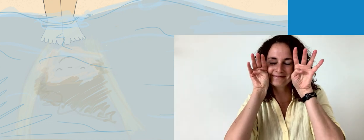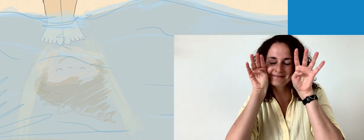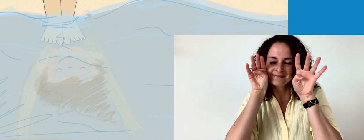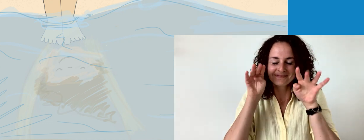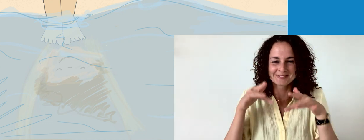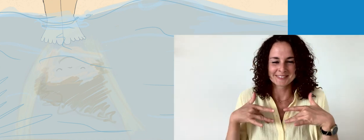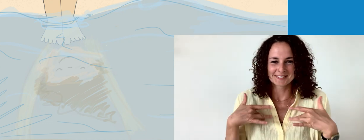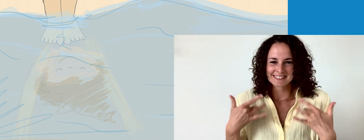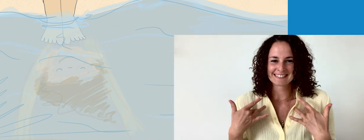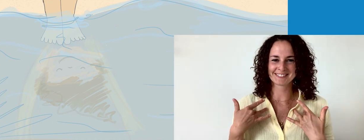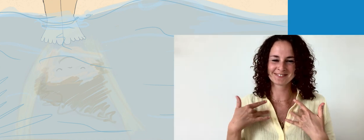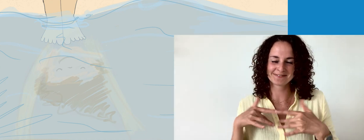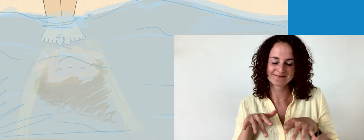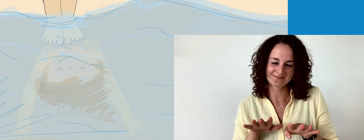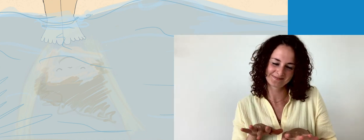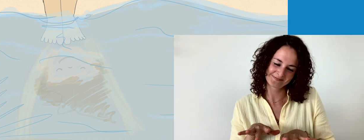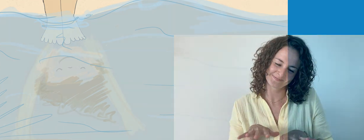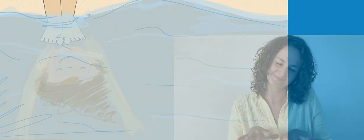ogen glinsteren van plezier